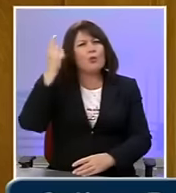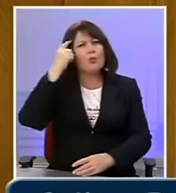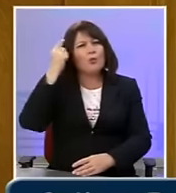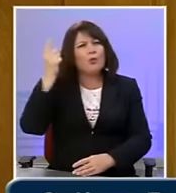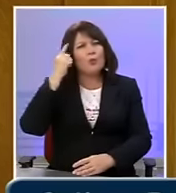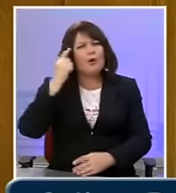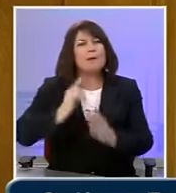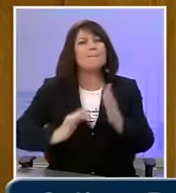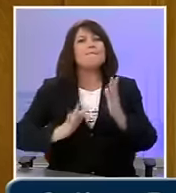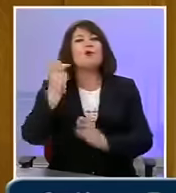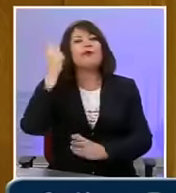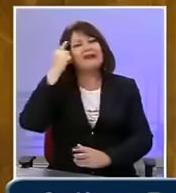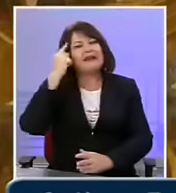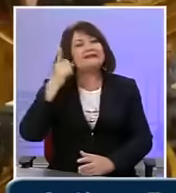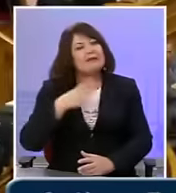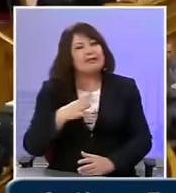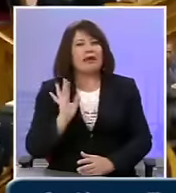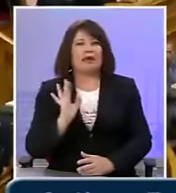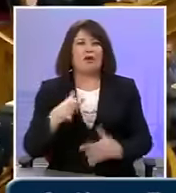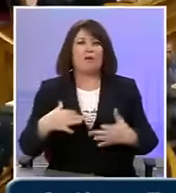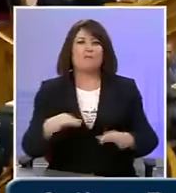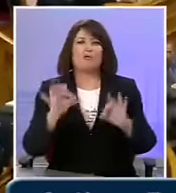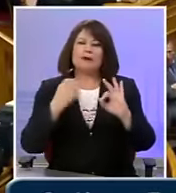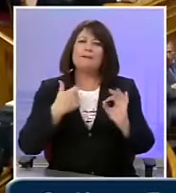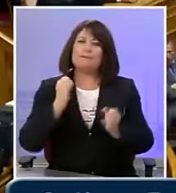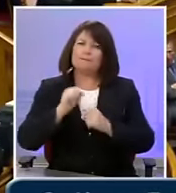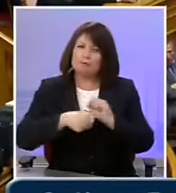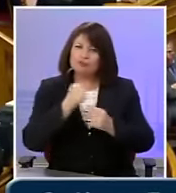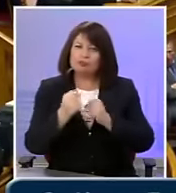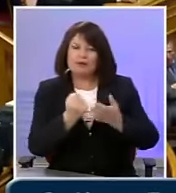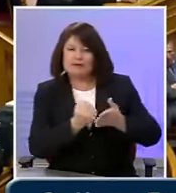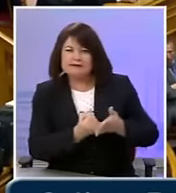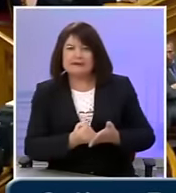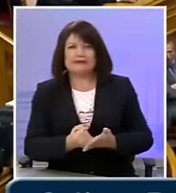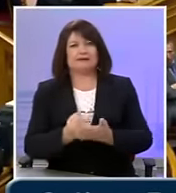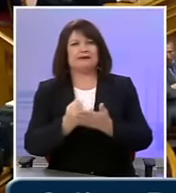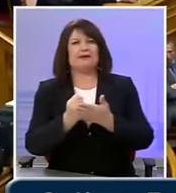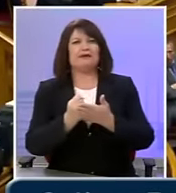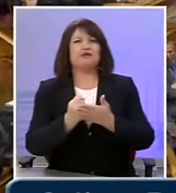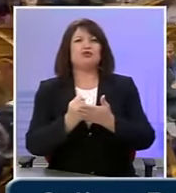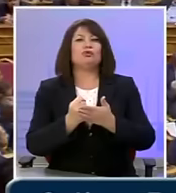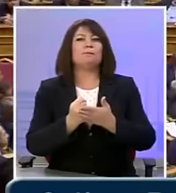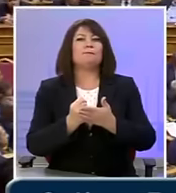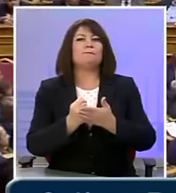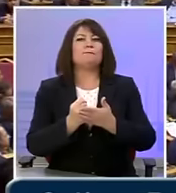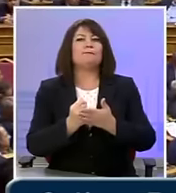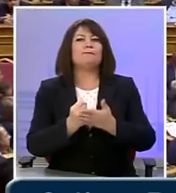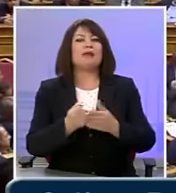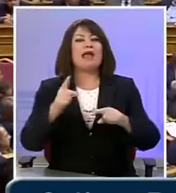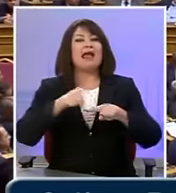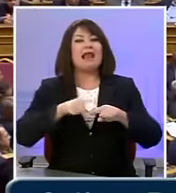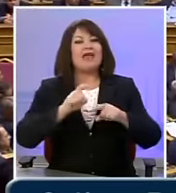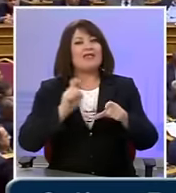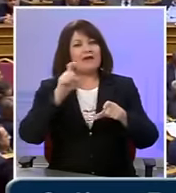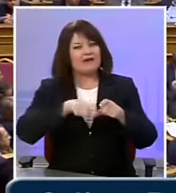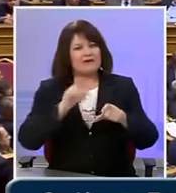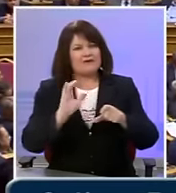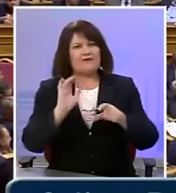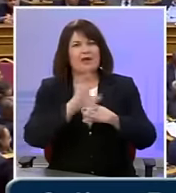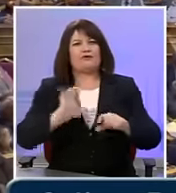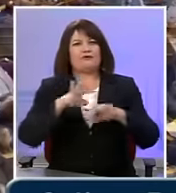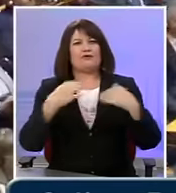προοδευτικές ιδέες. Από την αρχή προσπάθησα να στηρίξω την παραμονή της Ελλάδας στην Ευρωζώνη για έναν